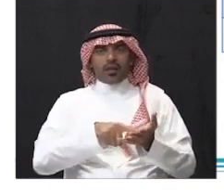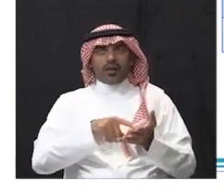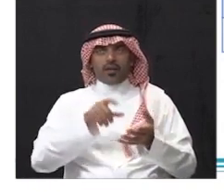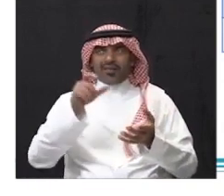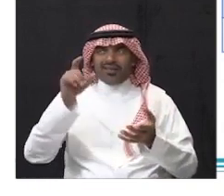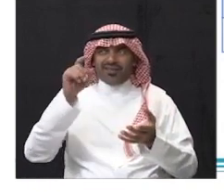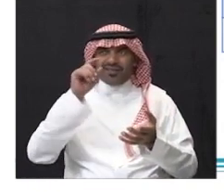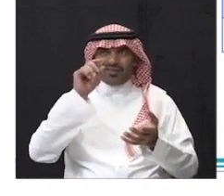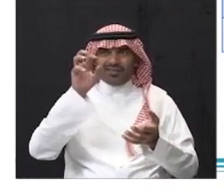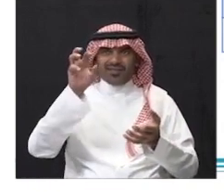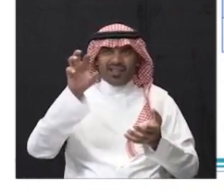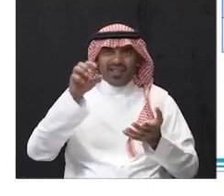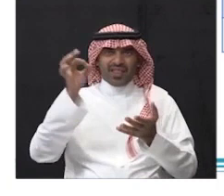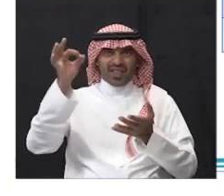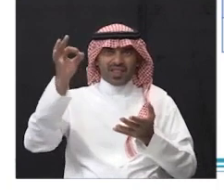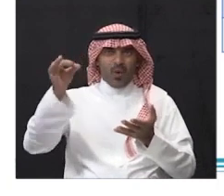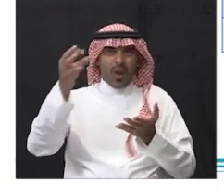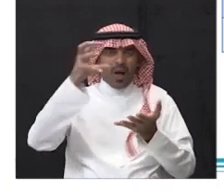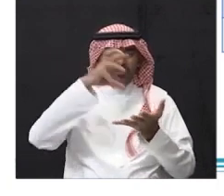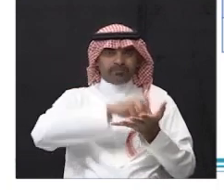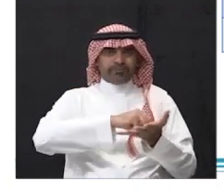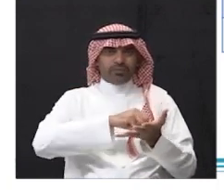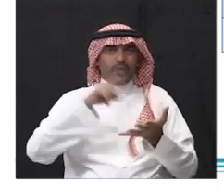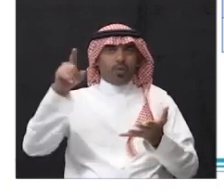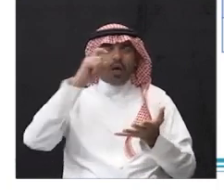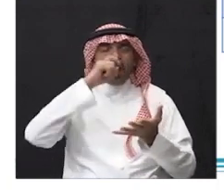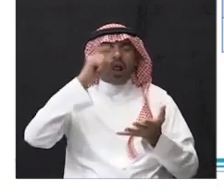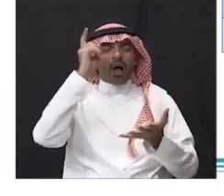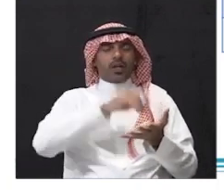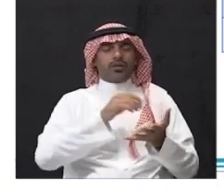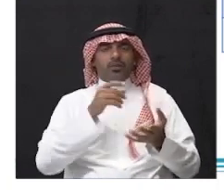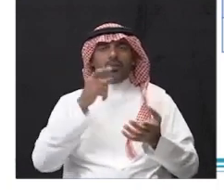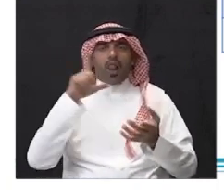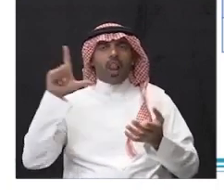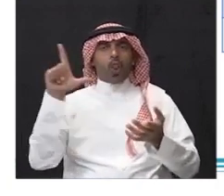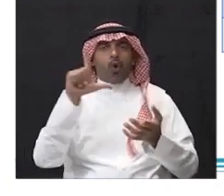الآثار؟ ممتاز، الآثار الثقافية والفكرية.